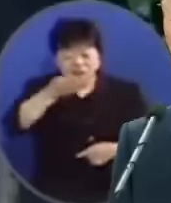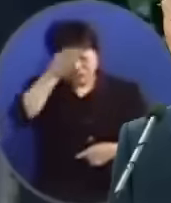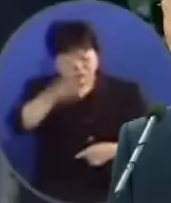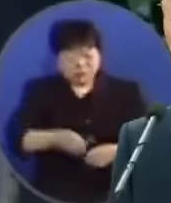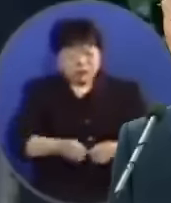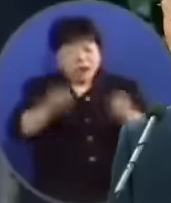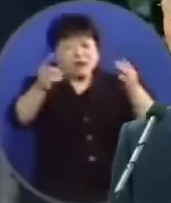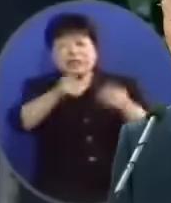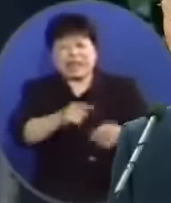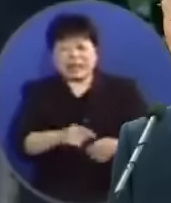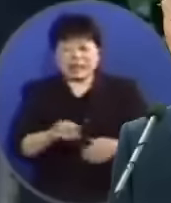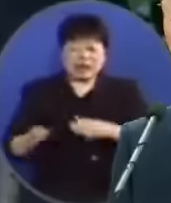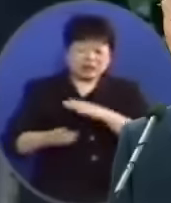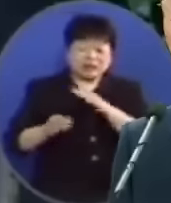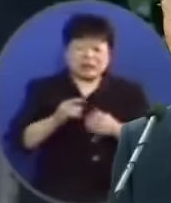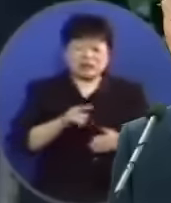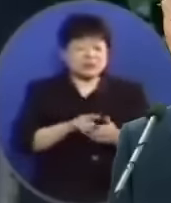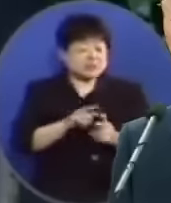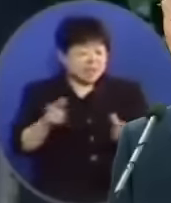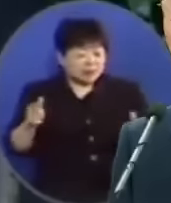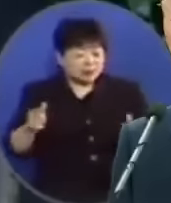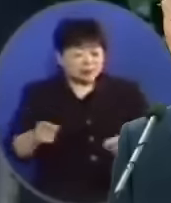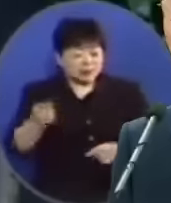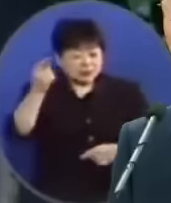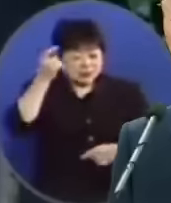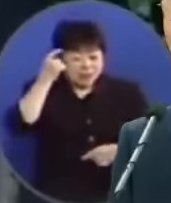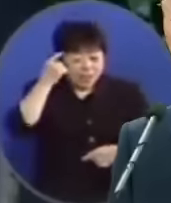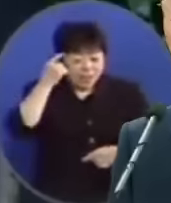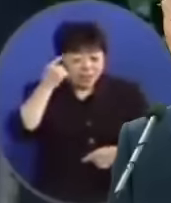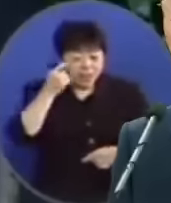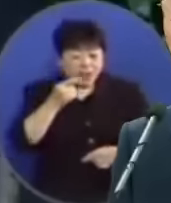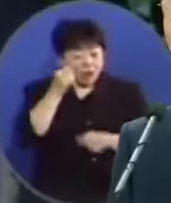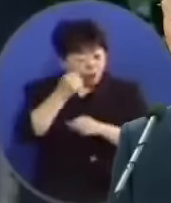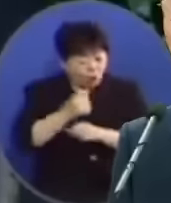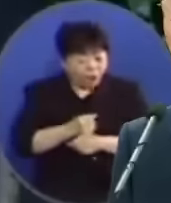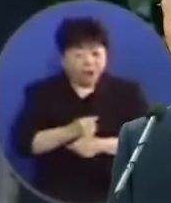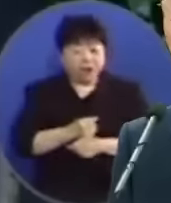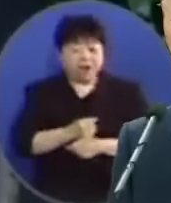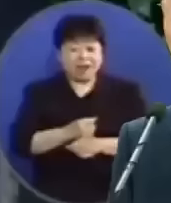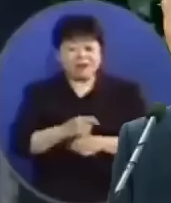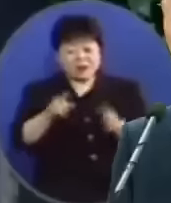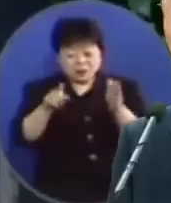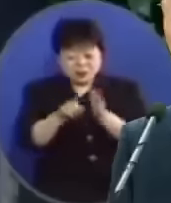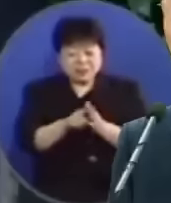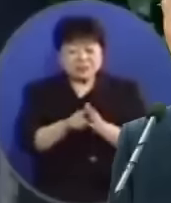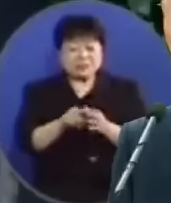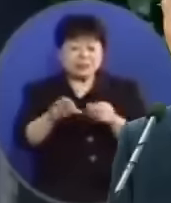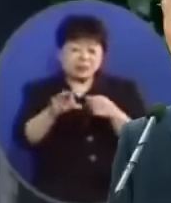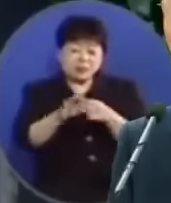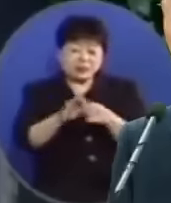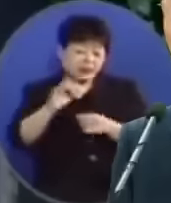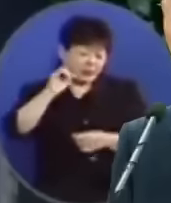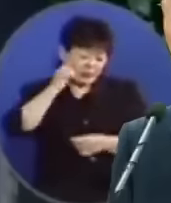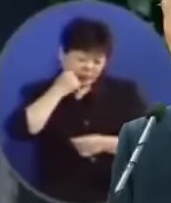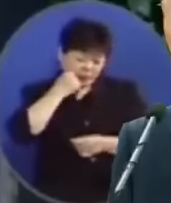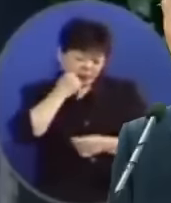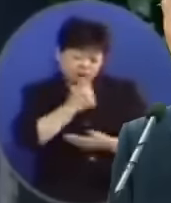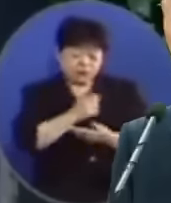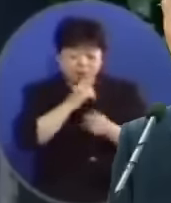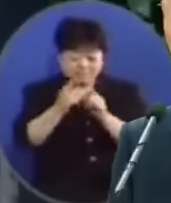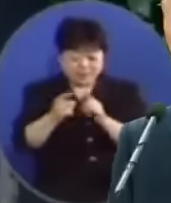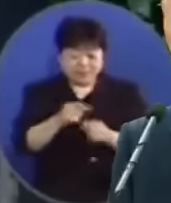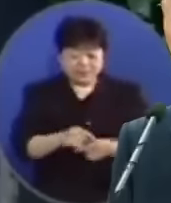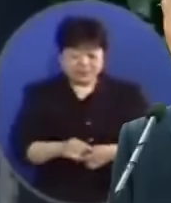그런 엉터리가 어디 있냐. 그렇기 때문에 여러분 이성적으로 과학적으로 신앙을 하려면 안 됩니다. 우리는 주의